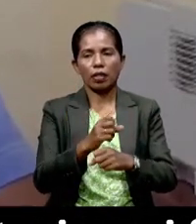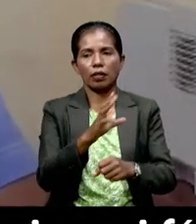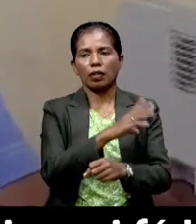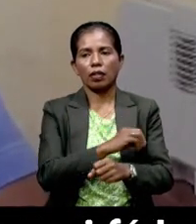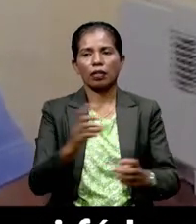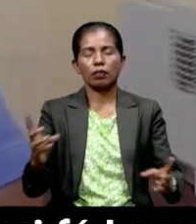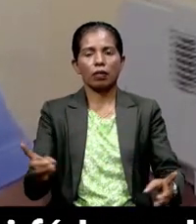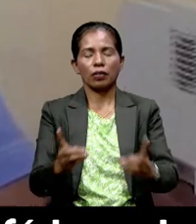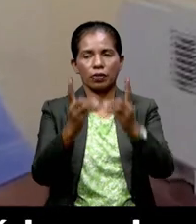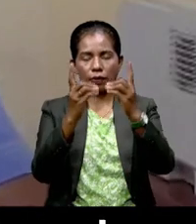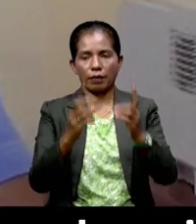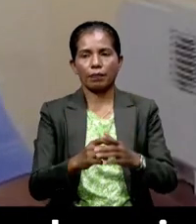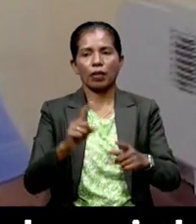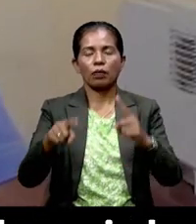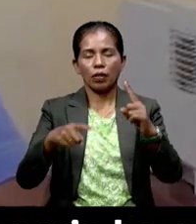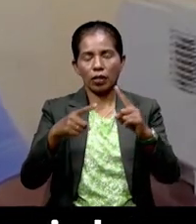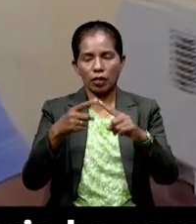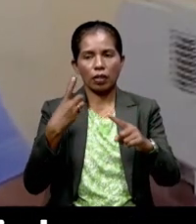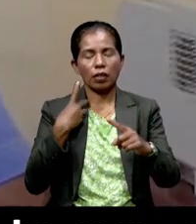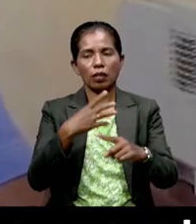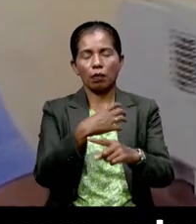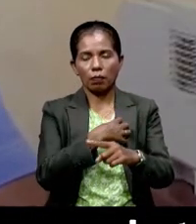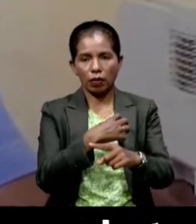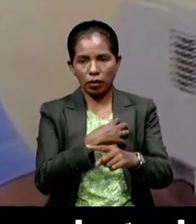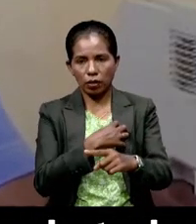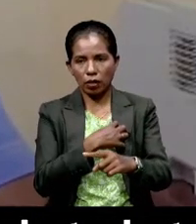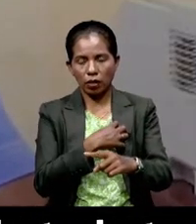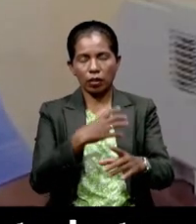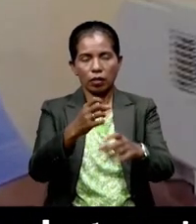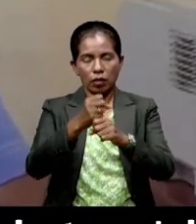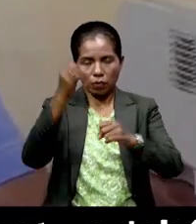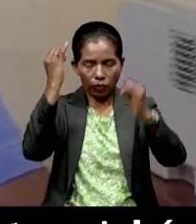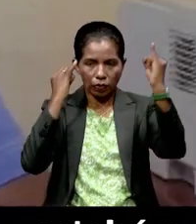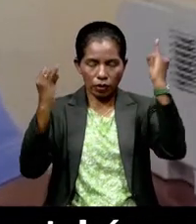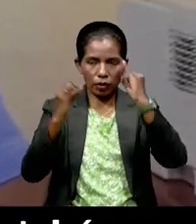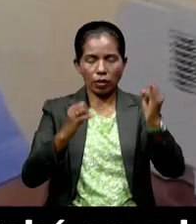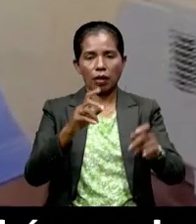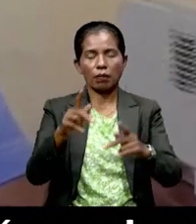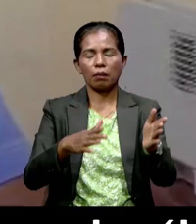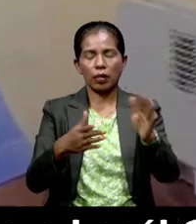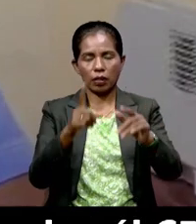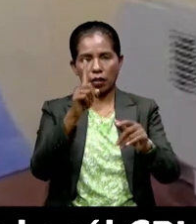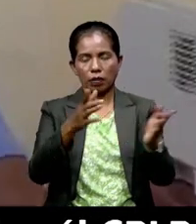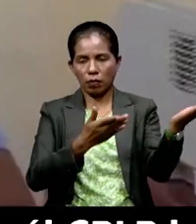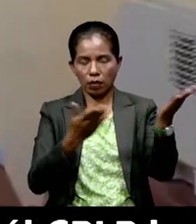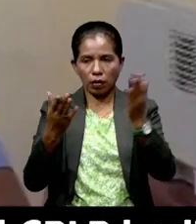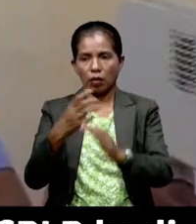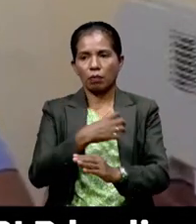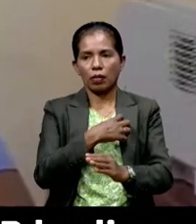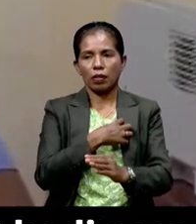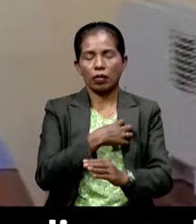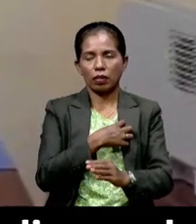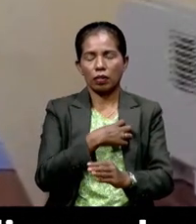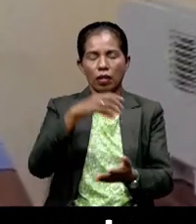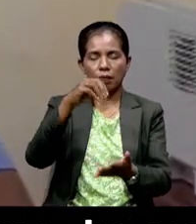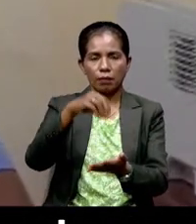atar soru. O hira ita pentel simu informasaun de kata matera tmai ita polisia sei destaka